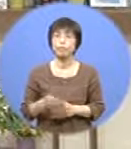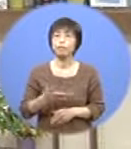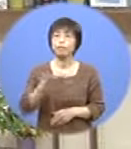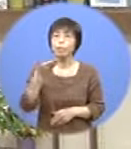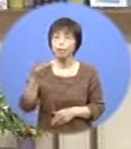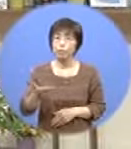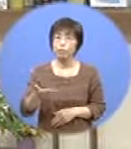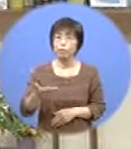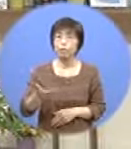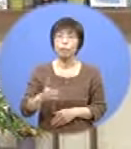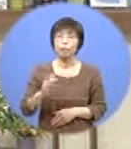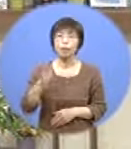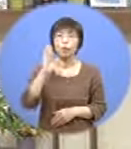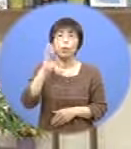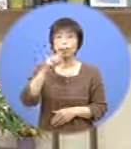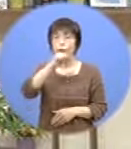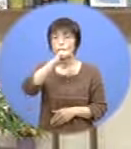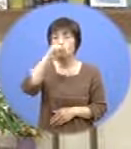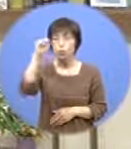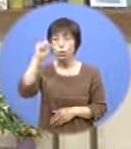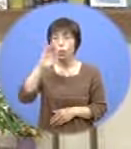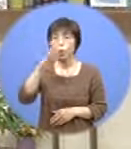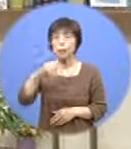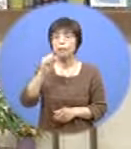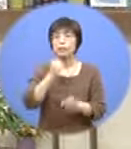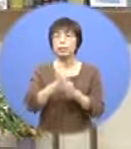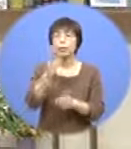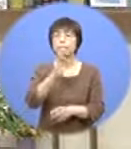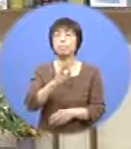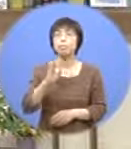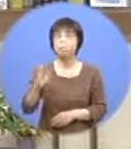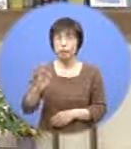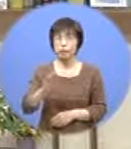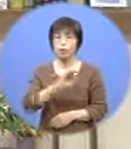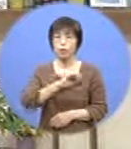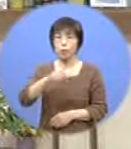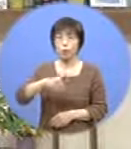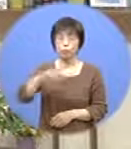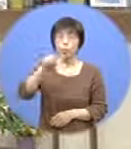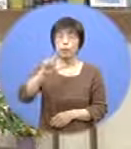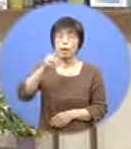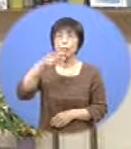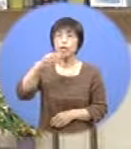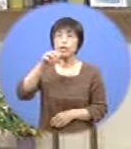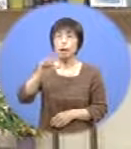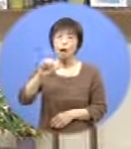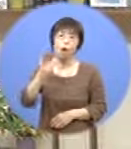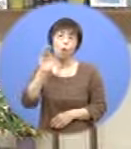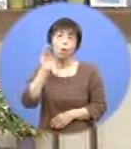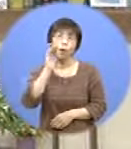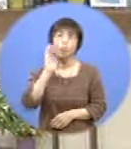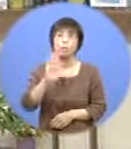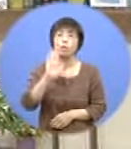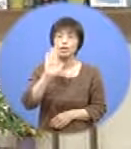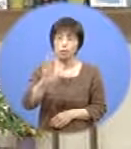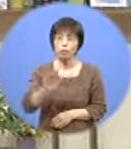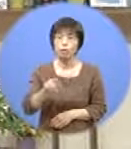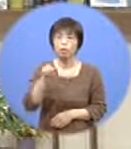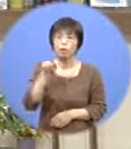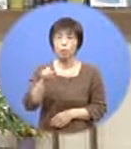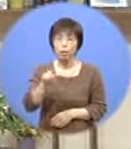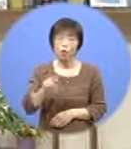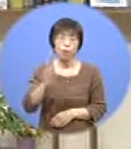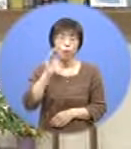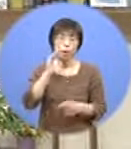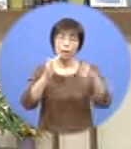続いて、和歌山県優良県産品プレミア和歌山を紹介します。プレミア和歌山とは、和歌山県